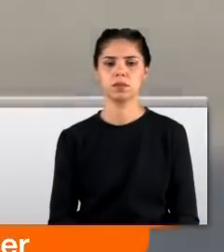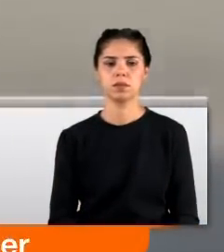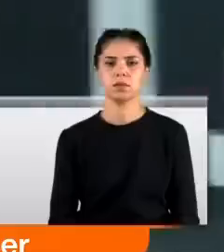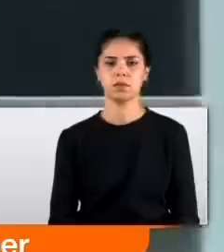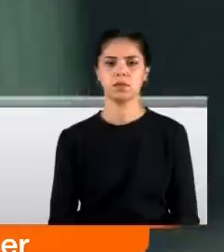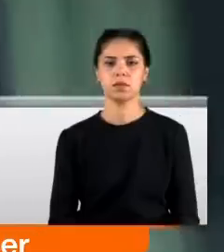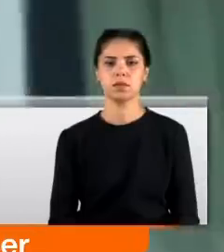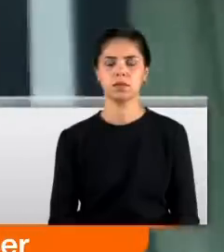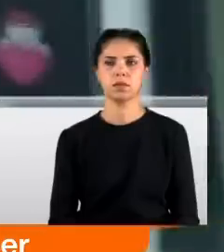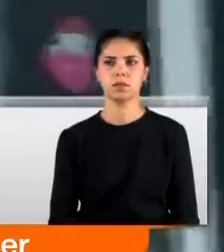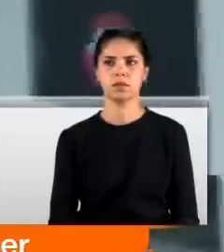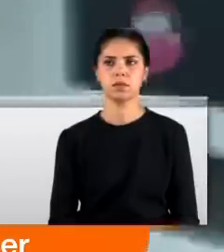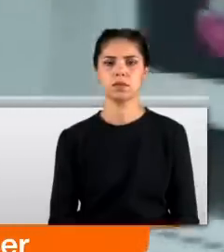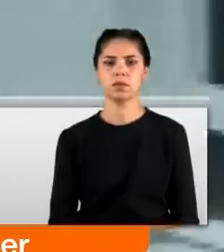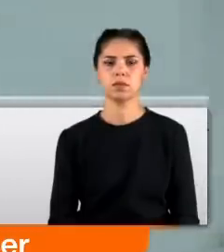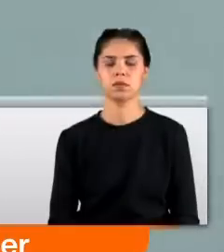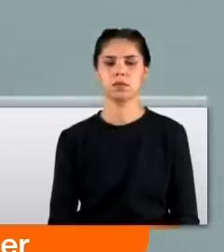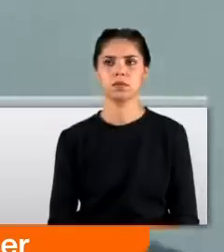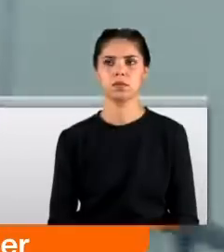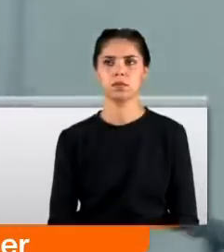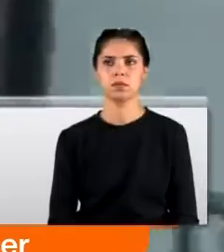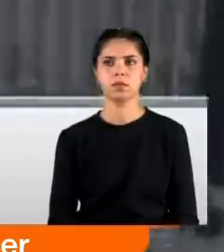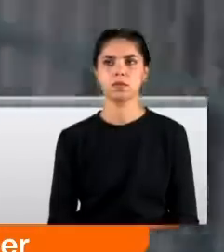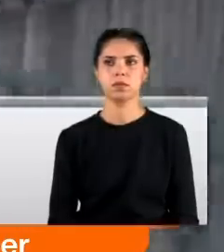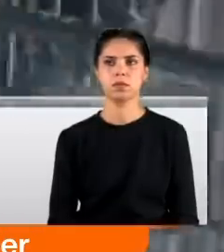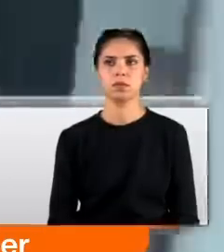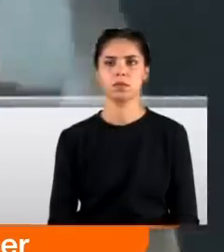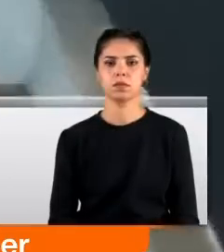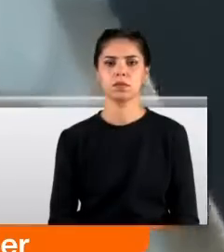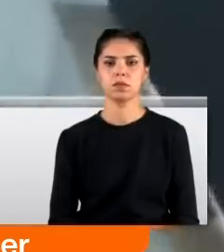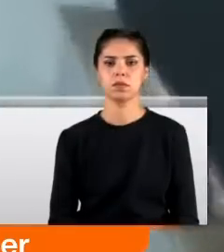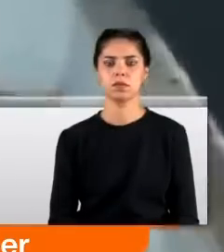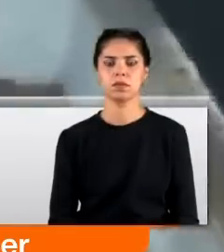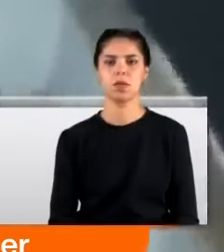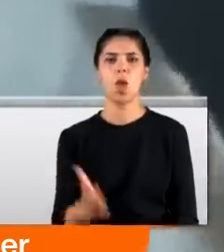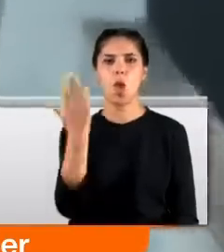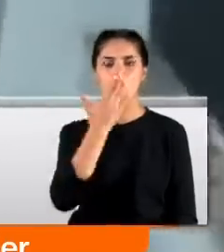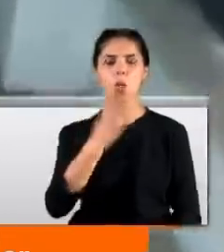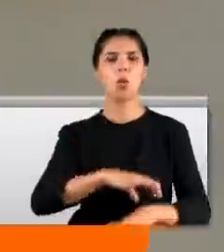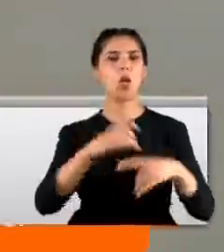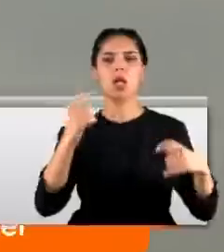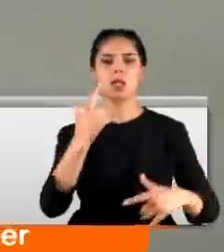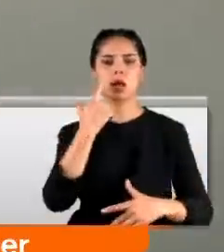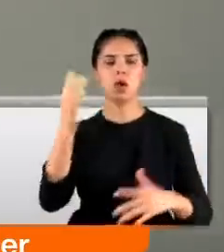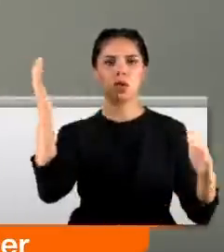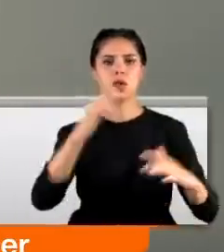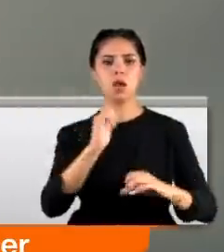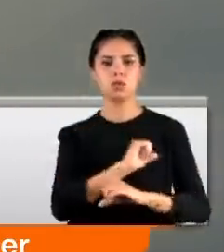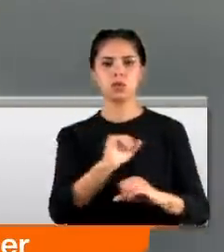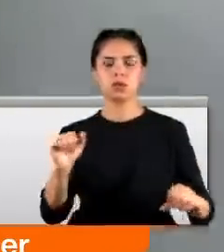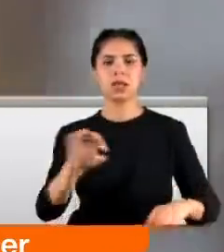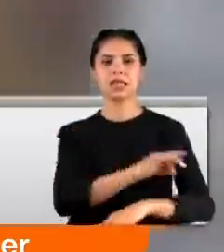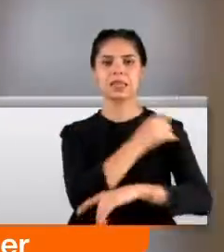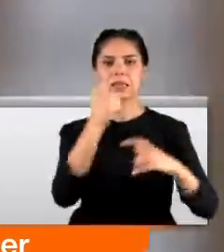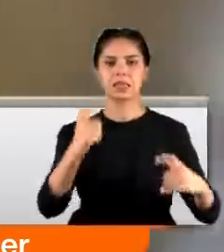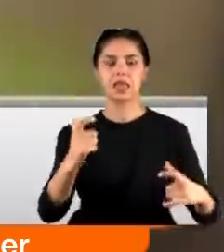durumdayız. Okullar ve hastaneler de yağıştan nasibini aldı.